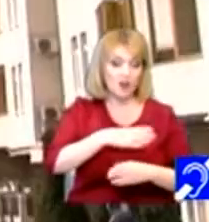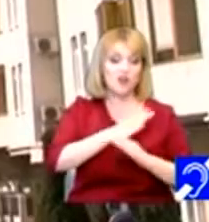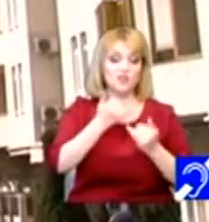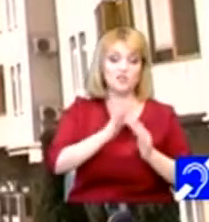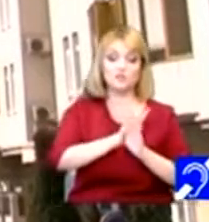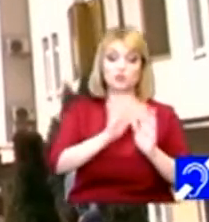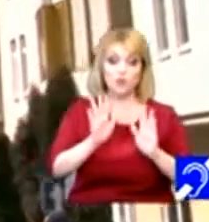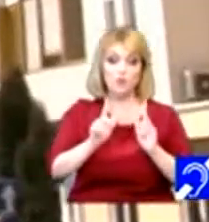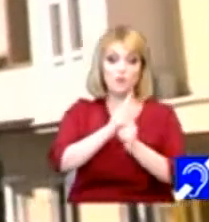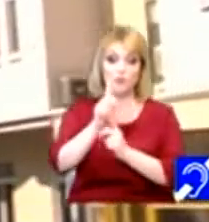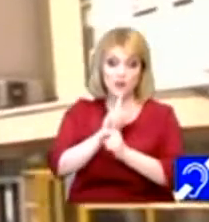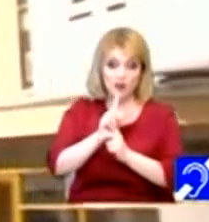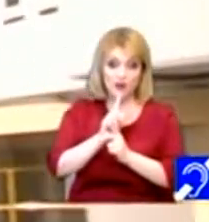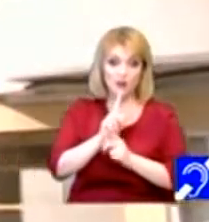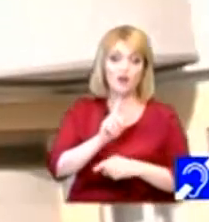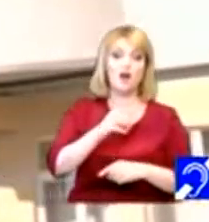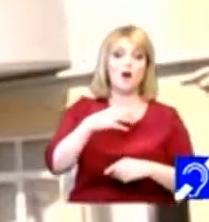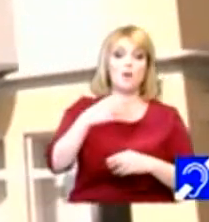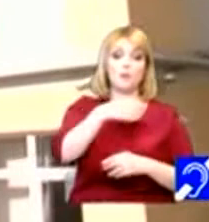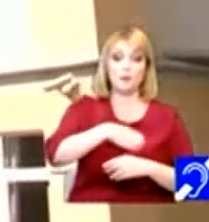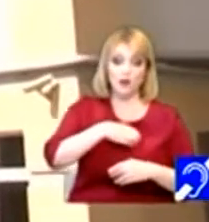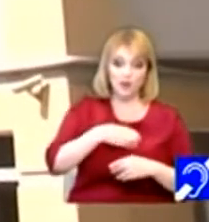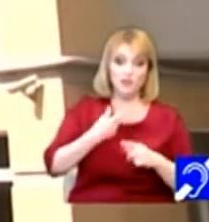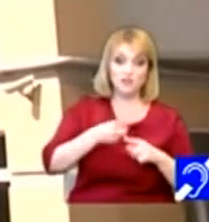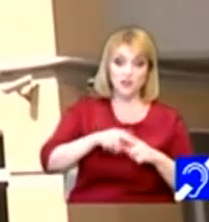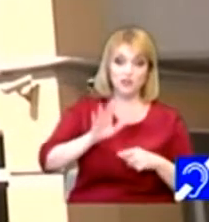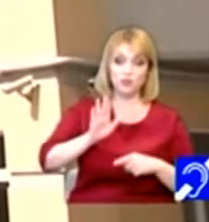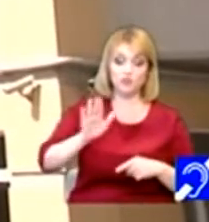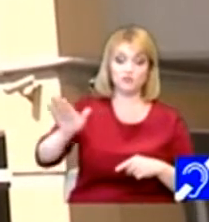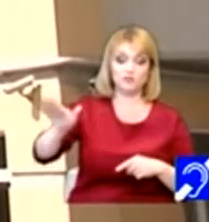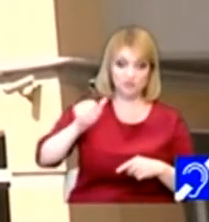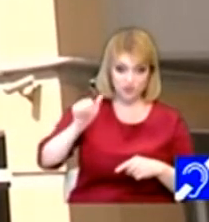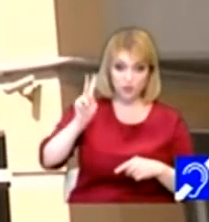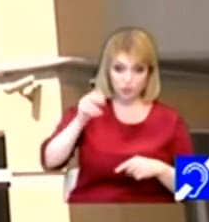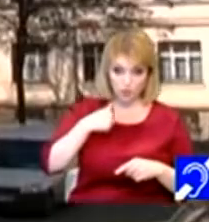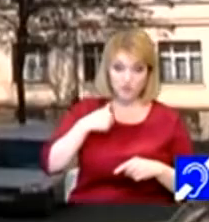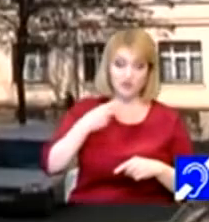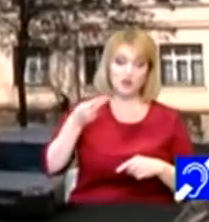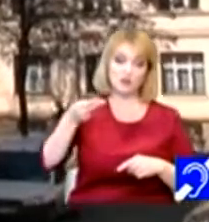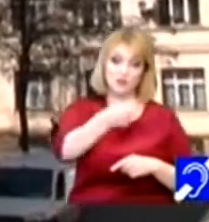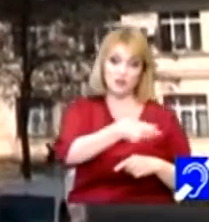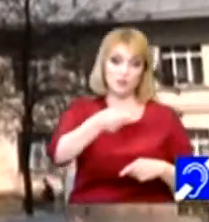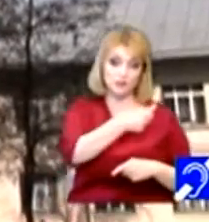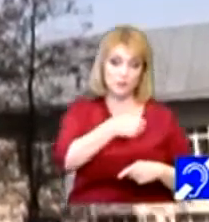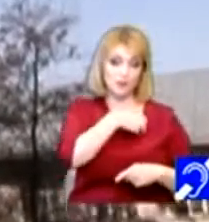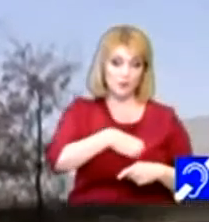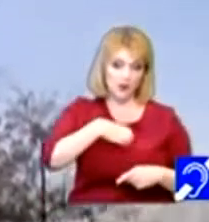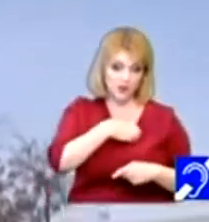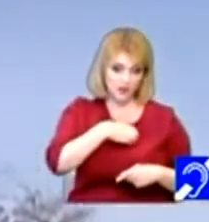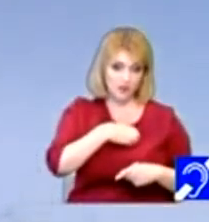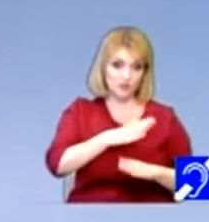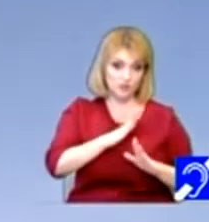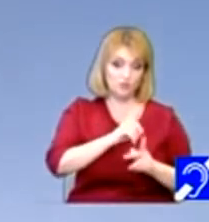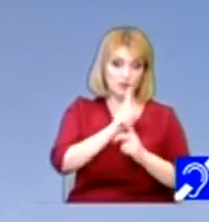piață. Autoritățile municipale susțin că prețul pentru un metru pătrat va crește de la 3 euro și va ajunge în unele cazuri chiar și până